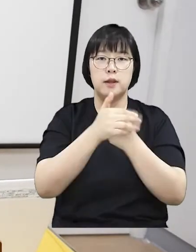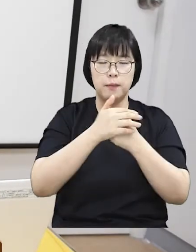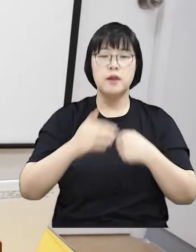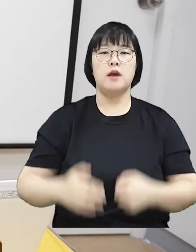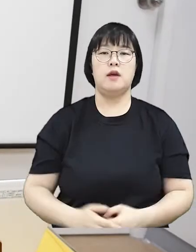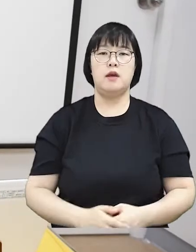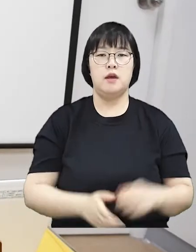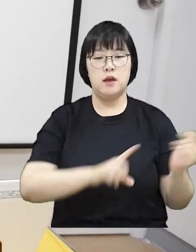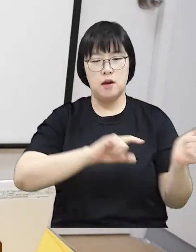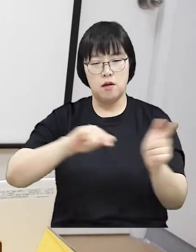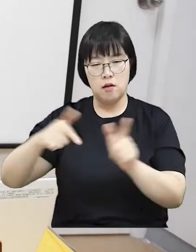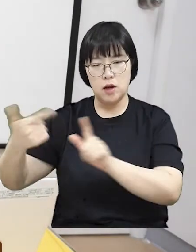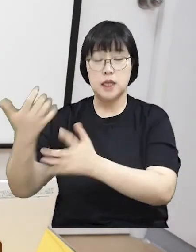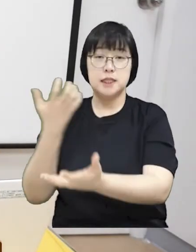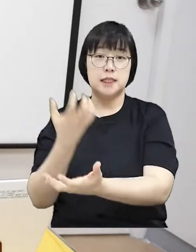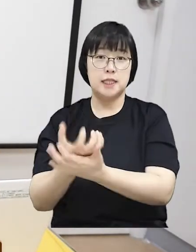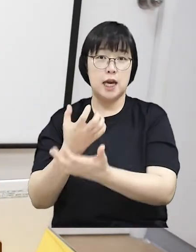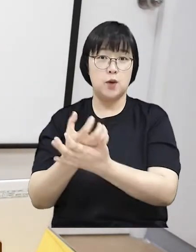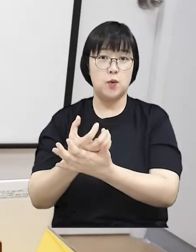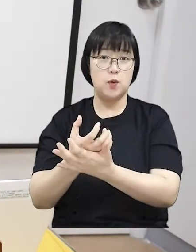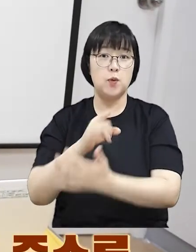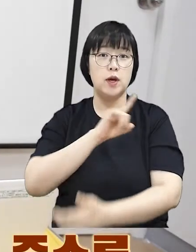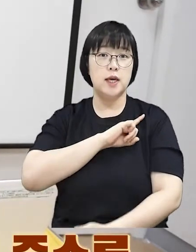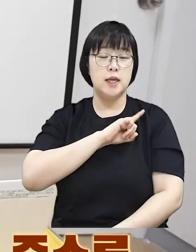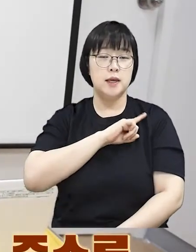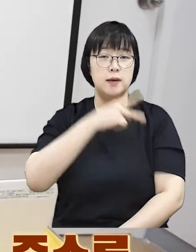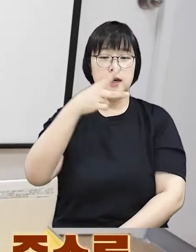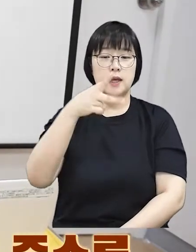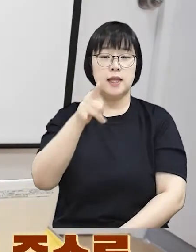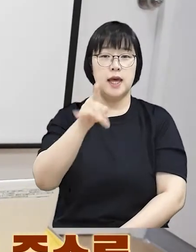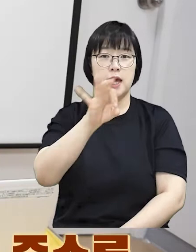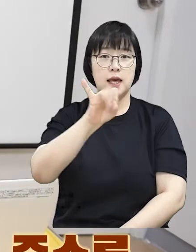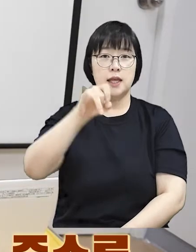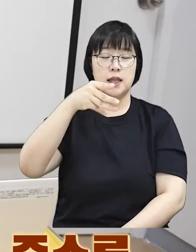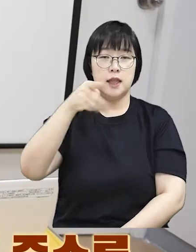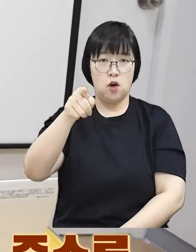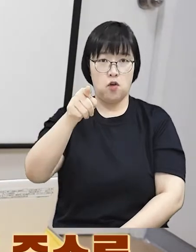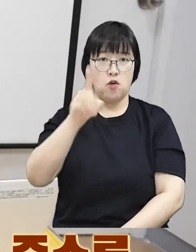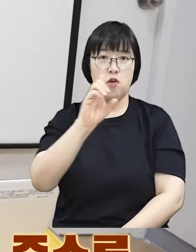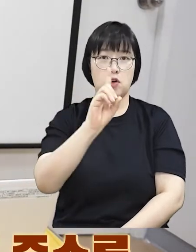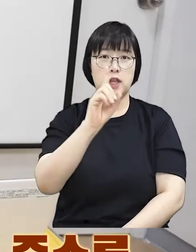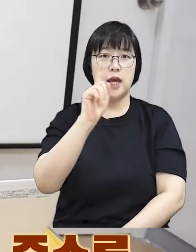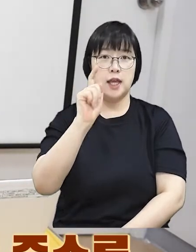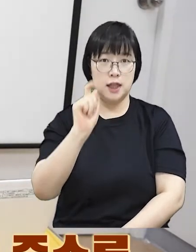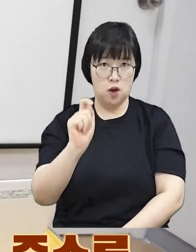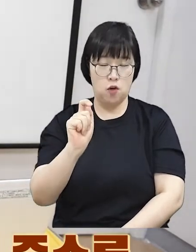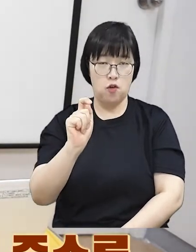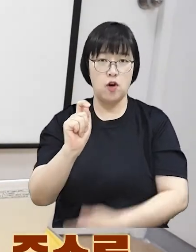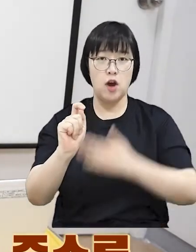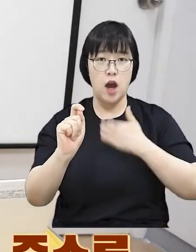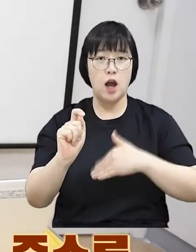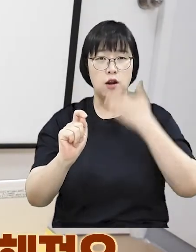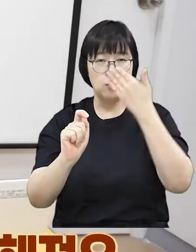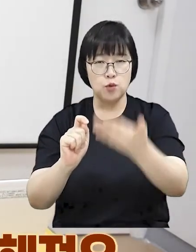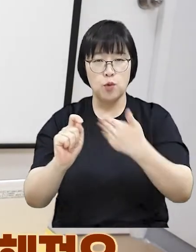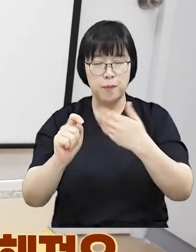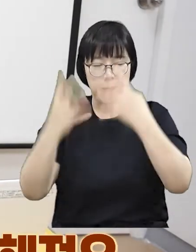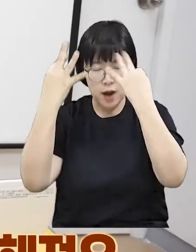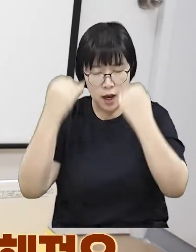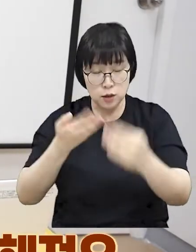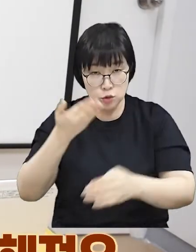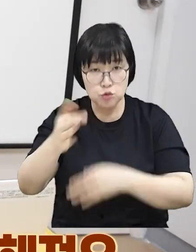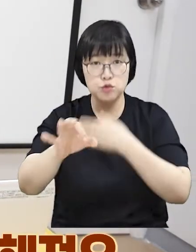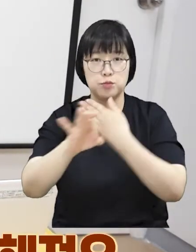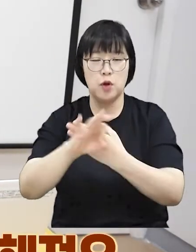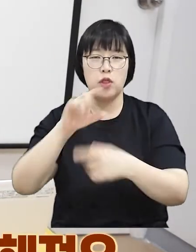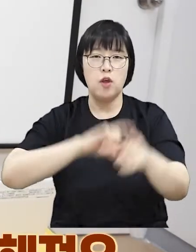자료들 그걸 데이터라고 하는데 그 데이터들을 컴퓨터한테 많이 알려줄수록 이 인공지능